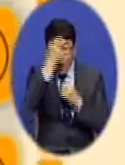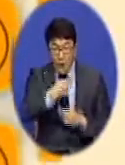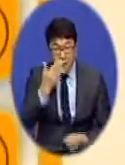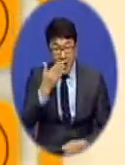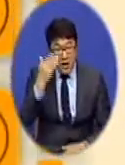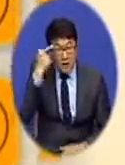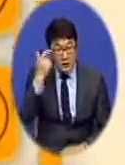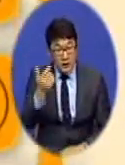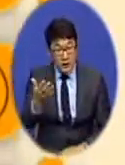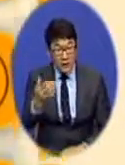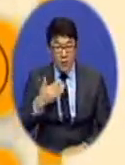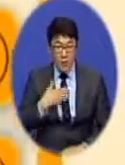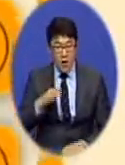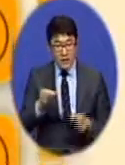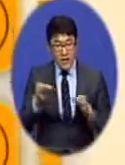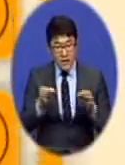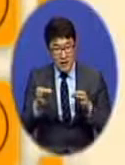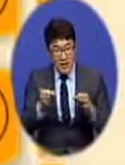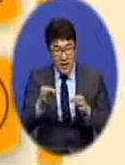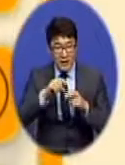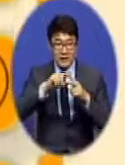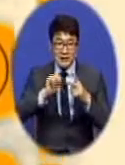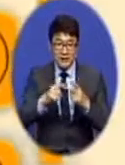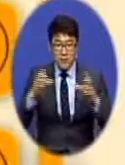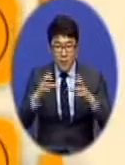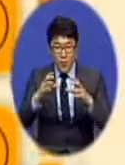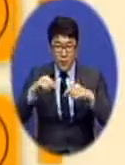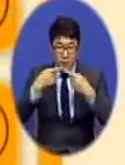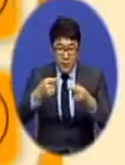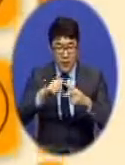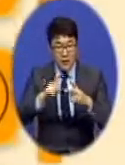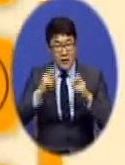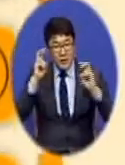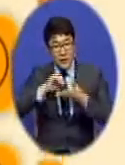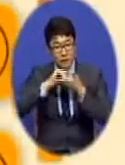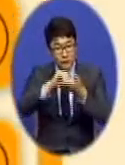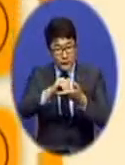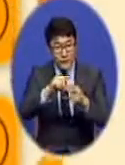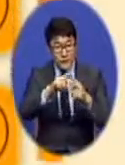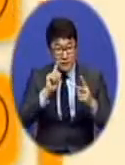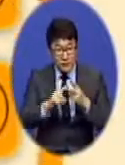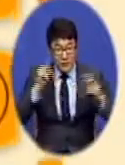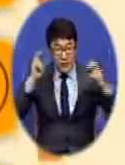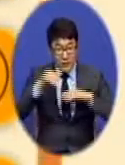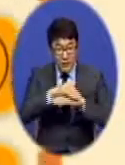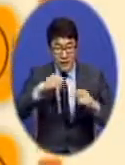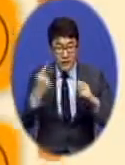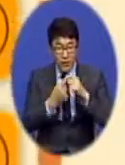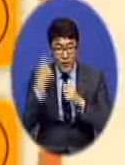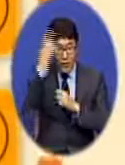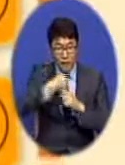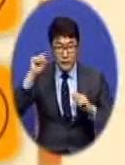거죠. 맞습니다. 우리가 예. 뭐 장사를 하든 예, 예, 뭐 예. 모임을 가든 그렇죠. 취업을 하든 예. 취직을 하든지 회사를 다니든 첫인상, 예.